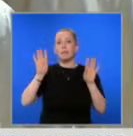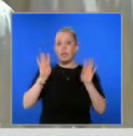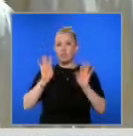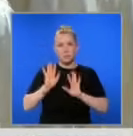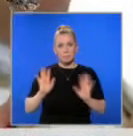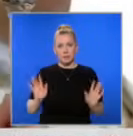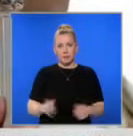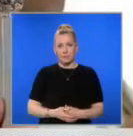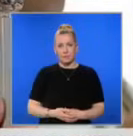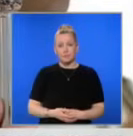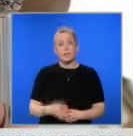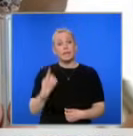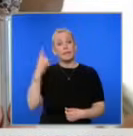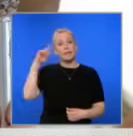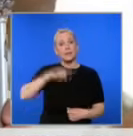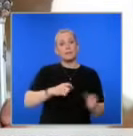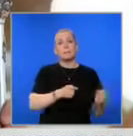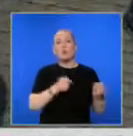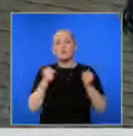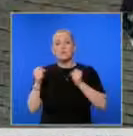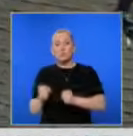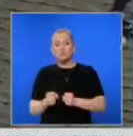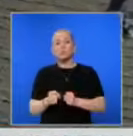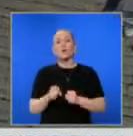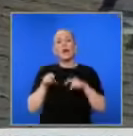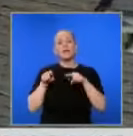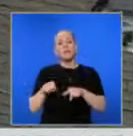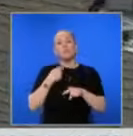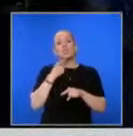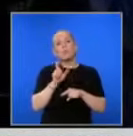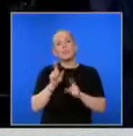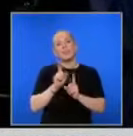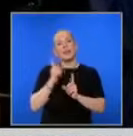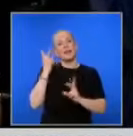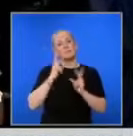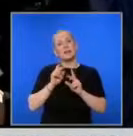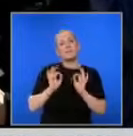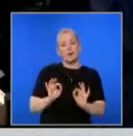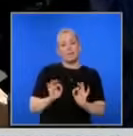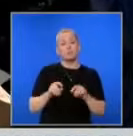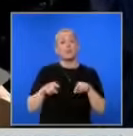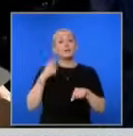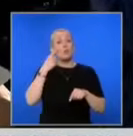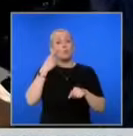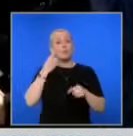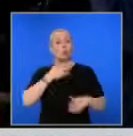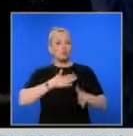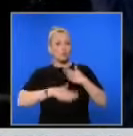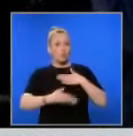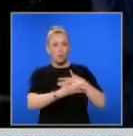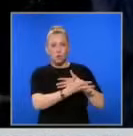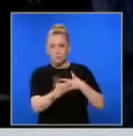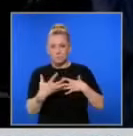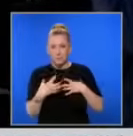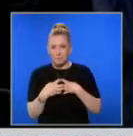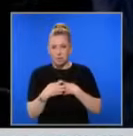от Ватикана излязоха с обяснението, че думите на папата не са били разбрани правилно. Днес, в опит да успокои напрежението, държавният